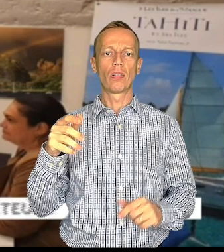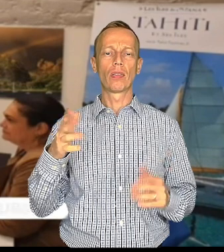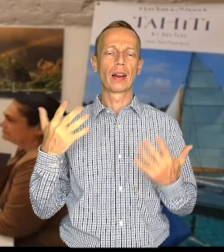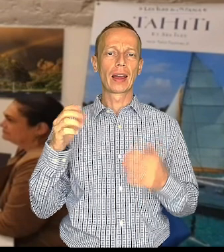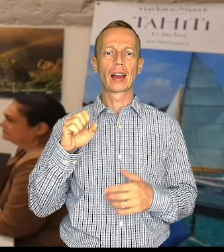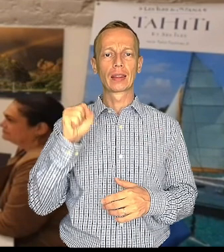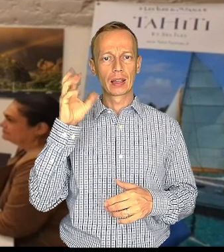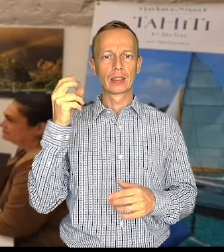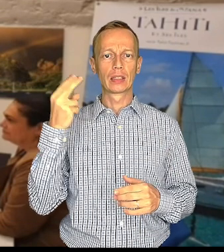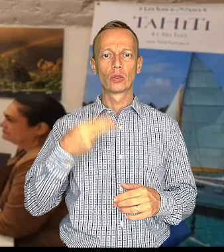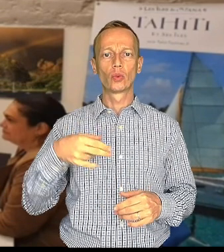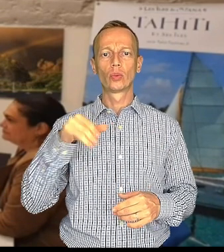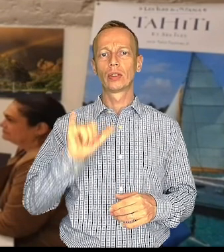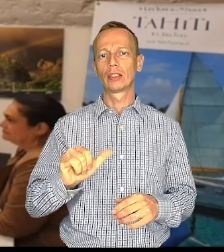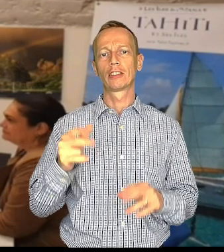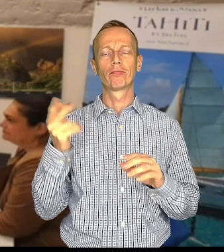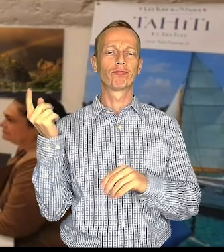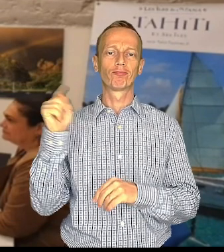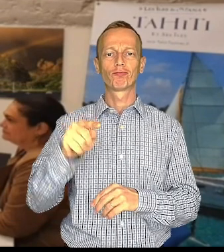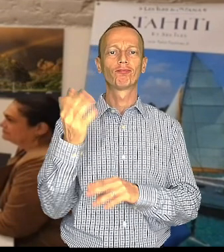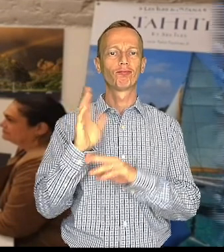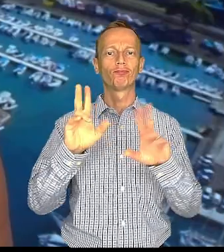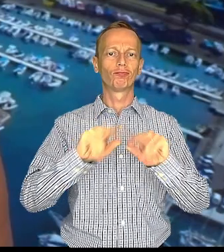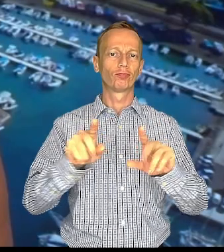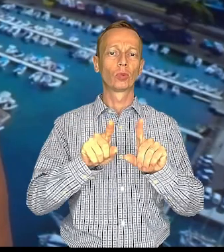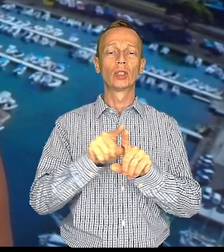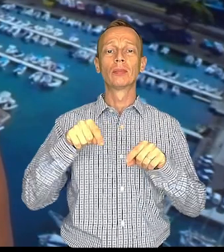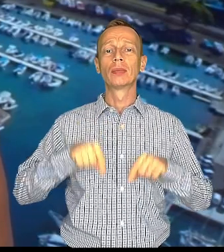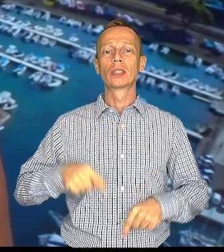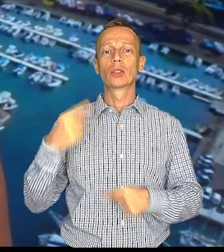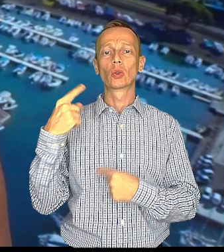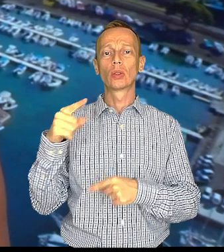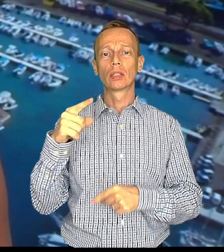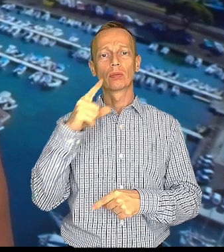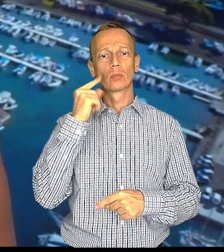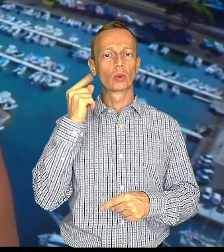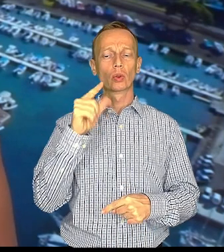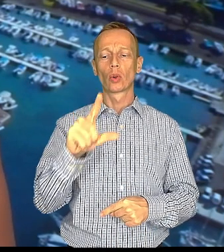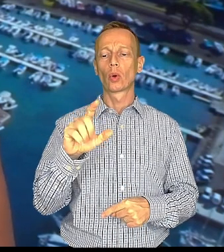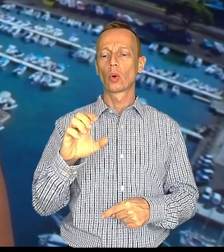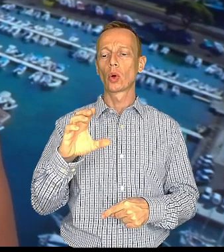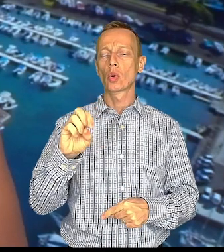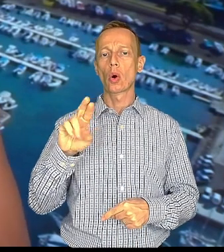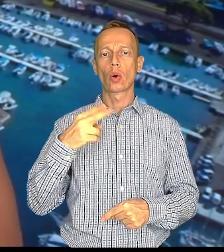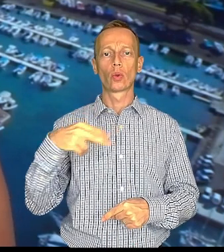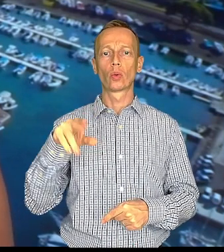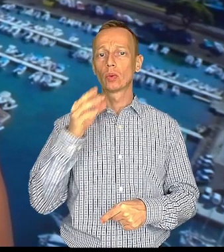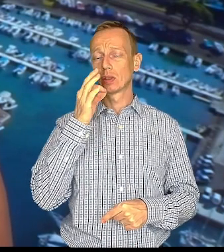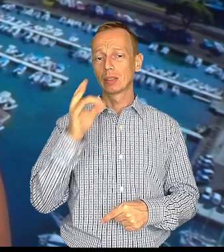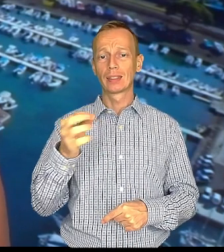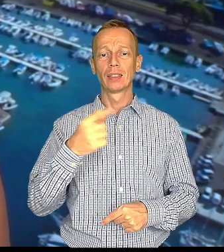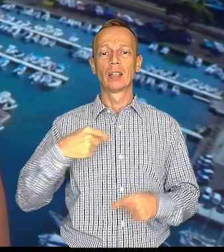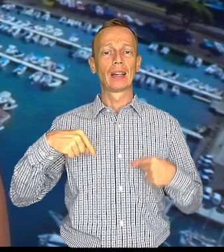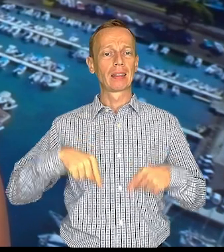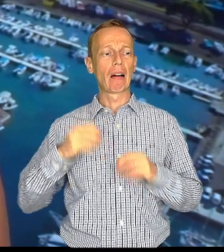compagnie aérienne Air Tritinoui. Et le ministre des Outre-mer, Sébastien Lecornu, lui a rassuré que l'État ne laissera pas tomber